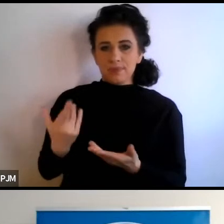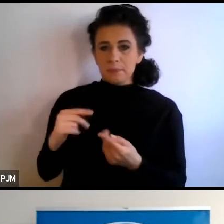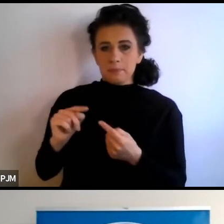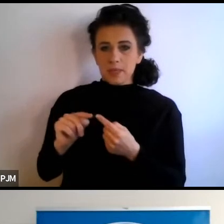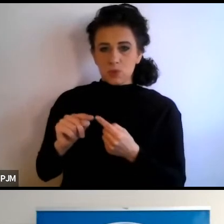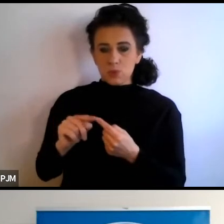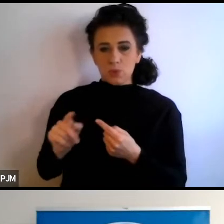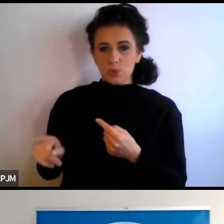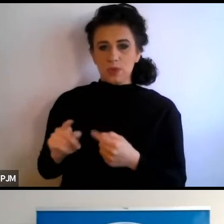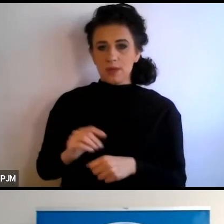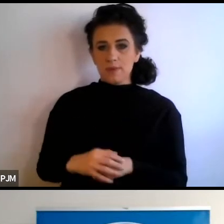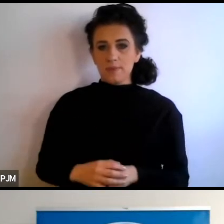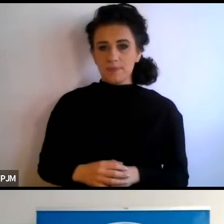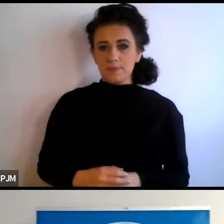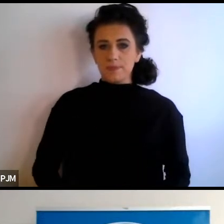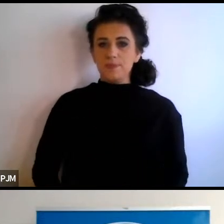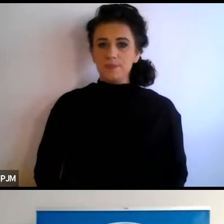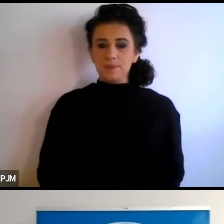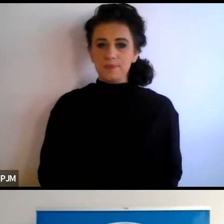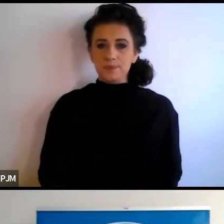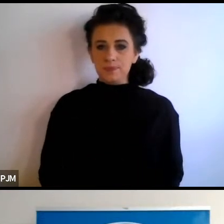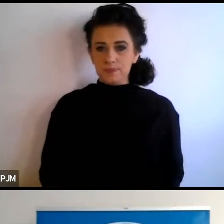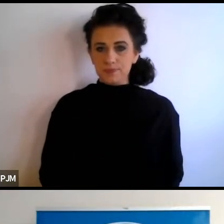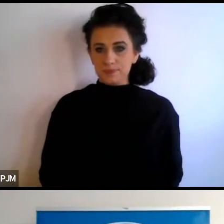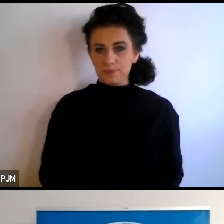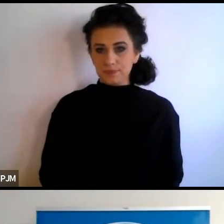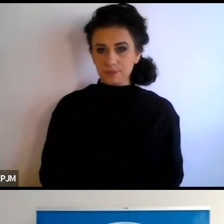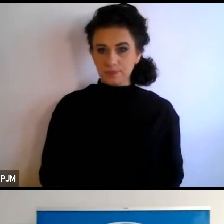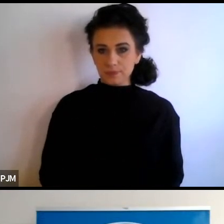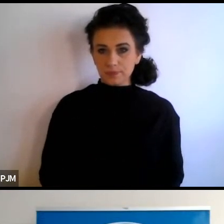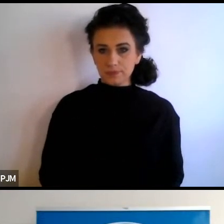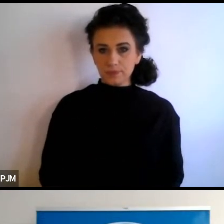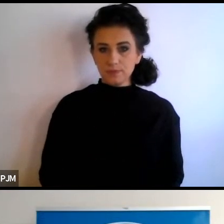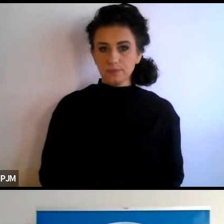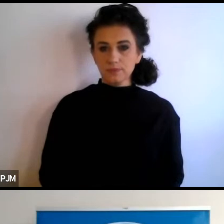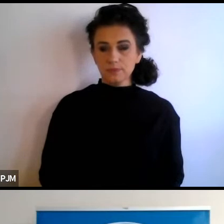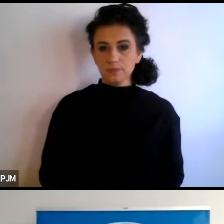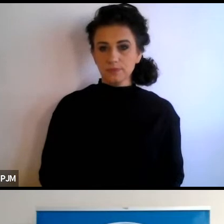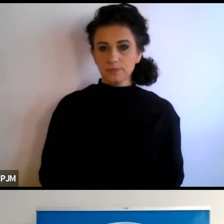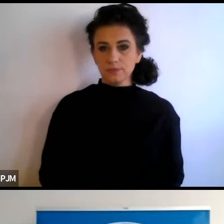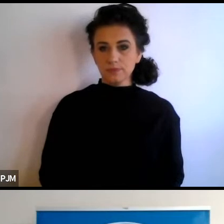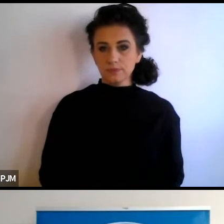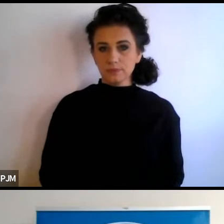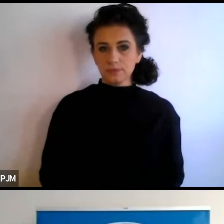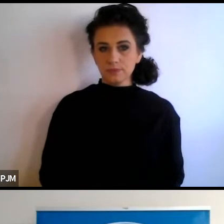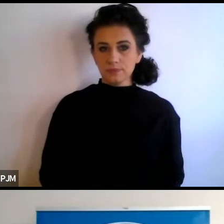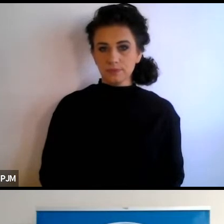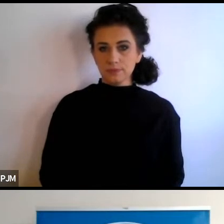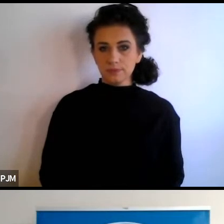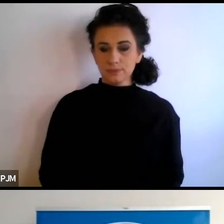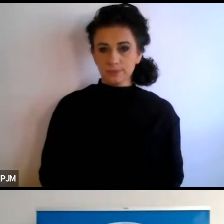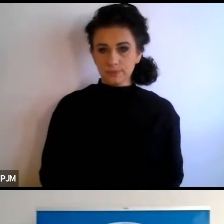nie zwiększa w wielu przypadkach prawdopodobieństwa usamodzielnienia się tej osoby.